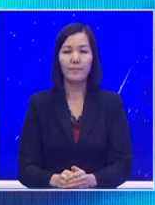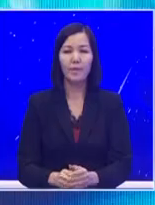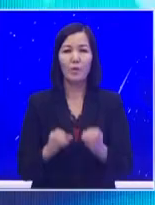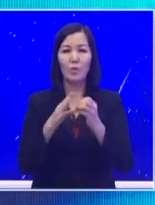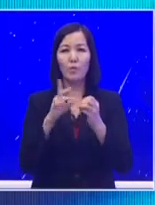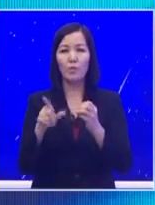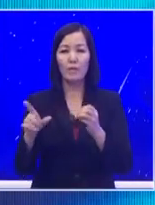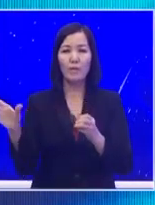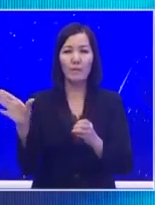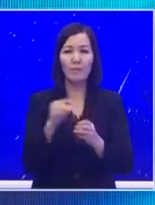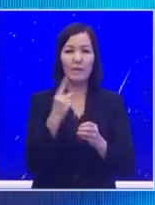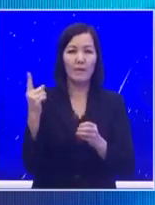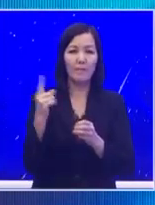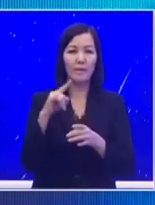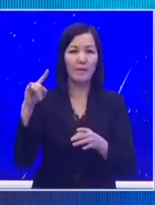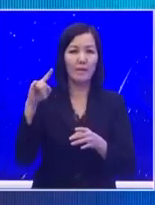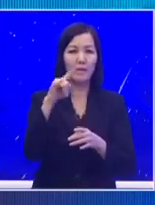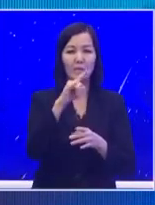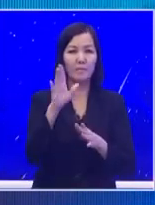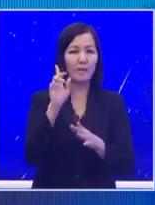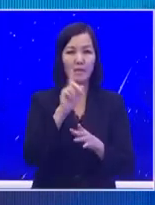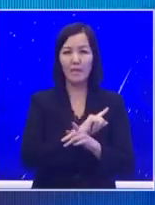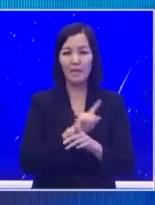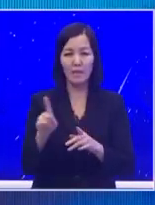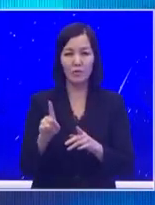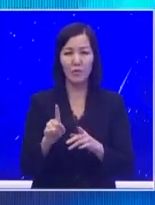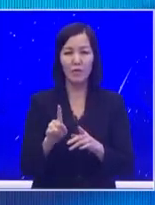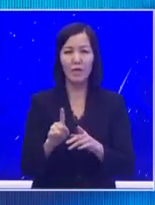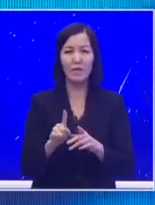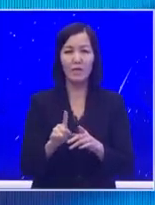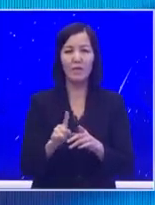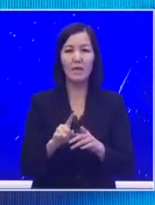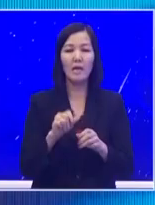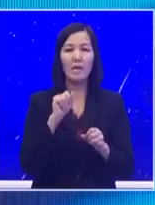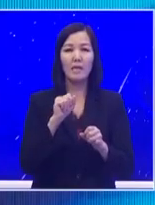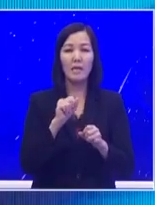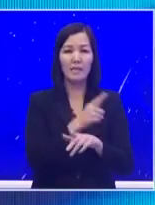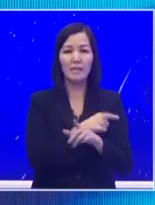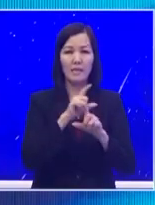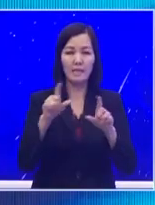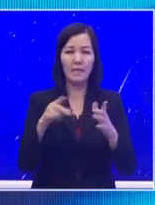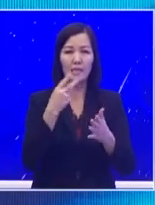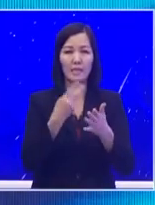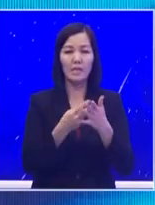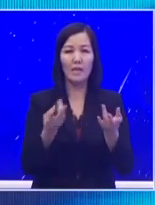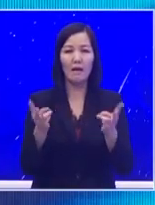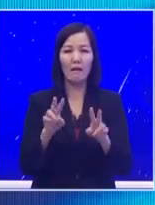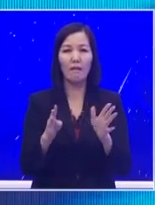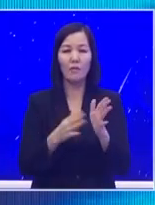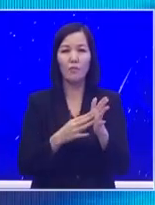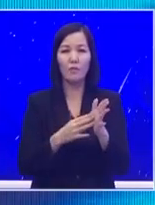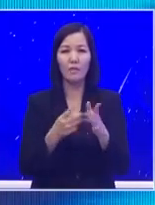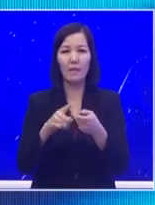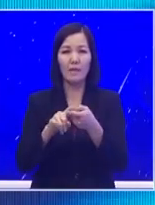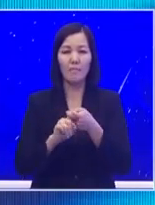14 адамның барлығы бір рейспен келген жоқ. 5 адам қаладағы инфекциялық блоктың стационарында жатқан. Қалған 9 адам